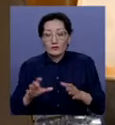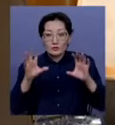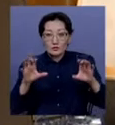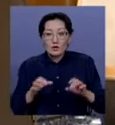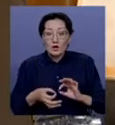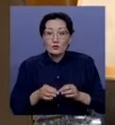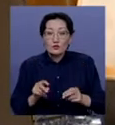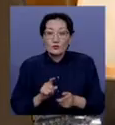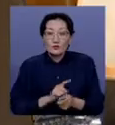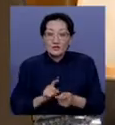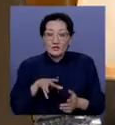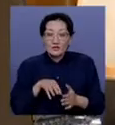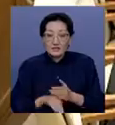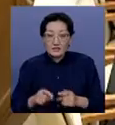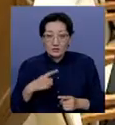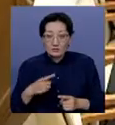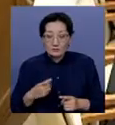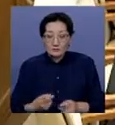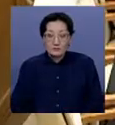күрделі өзгертулер енгізілетін жеткізді.